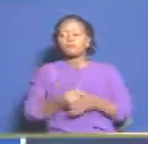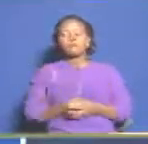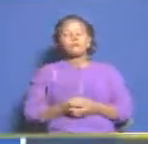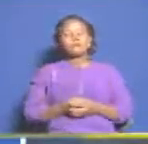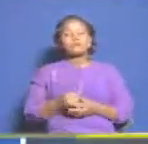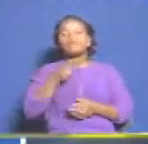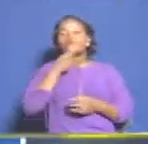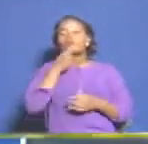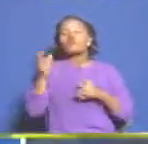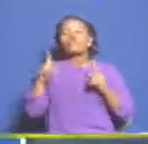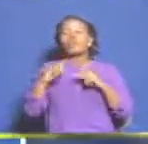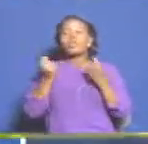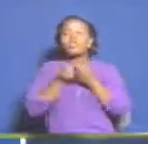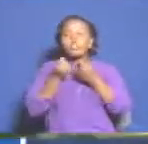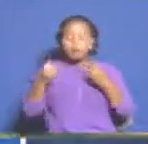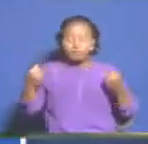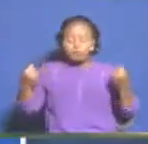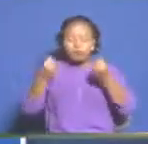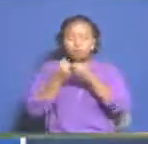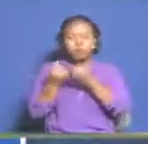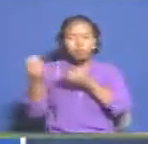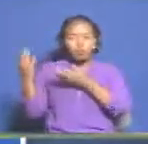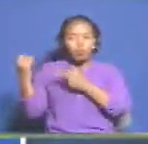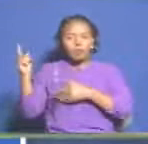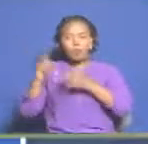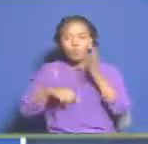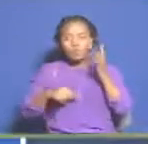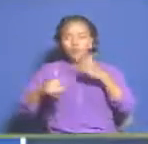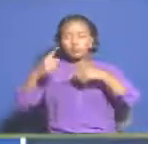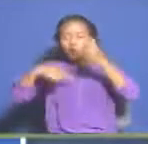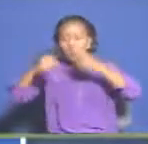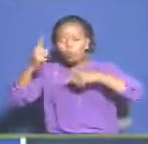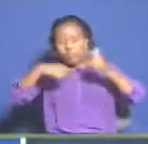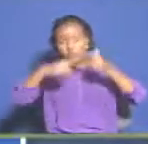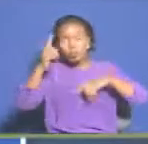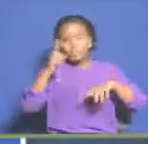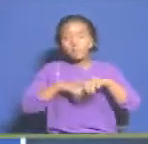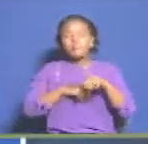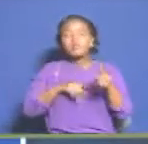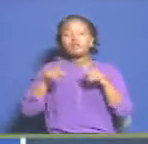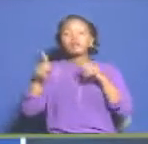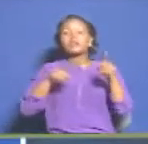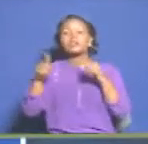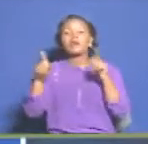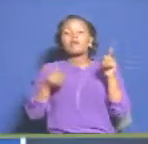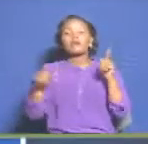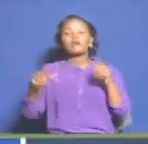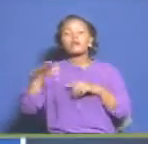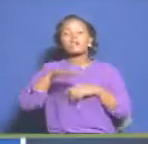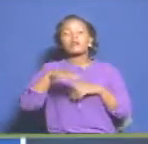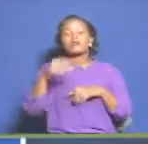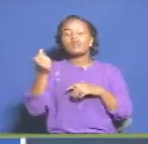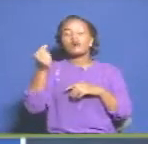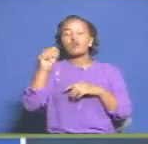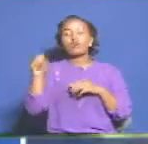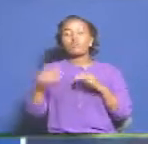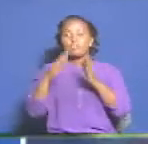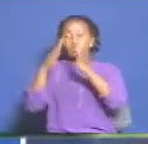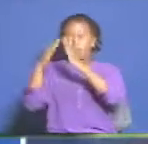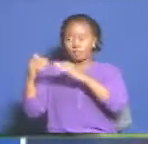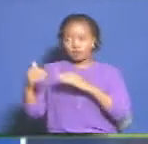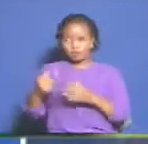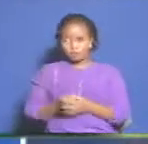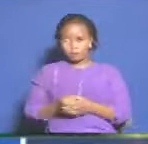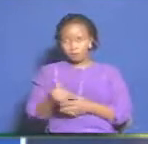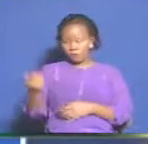Gor walijitosa ugani kwa matumaini ya kurejelea msururu wao wa ushindi waliposafiri kucheza na Wazito FC ugani State House. Timu zote